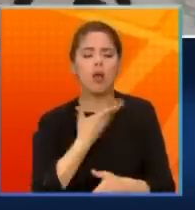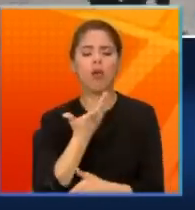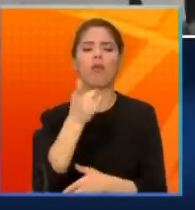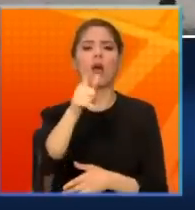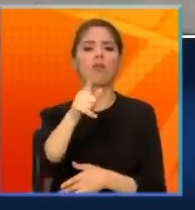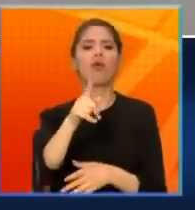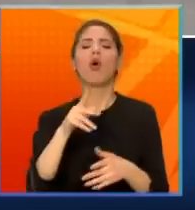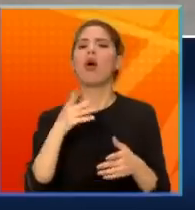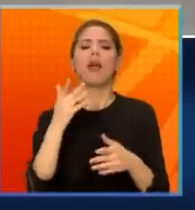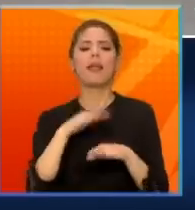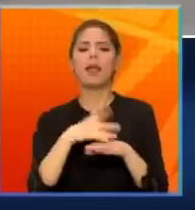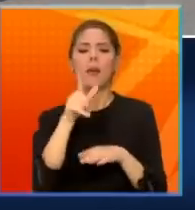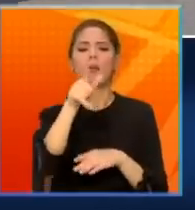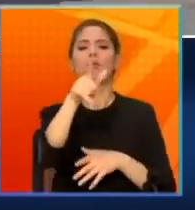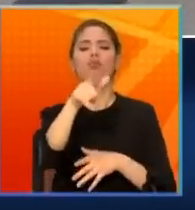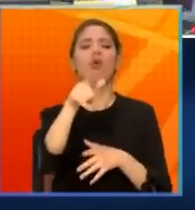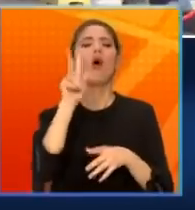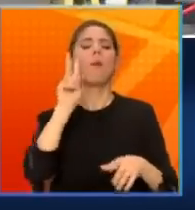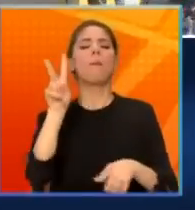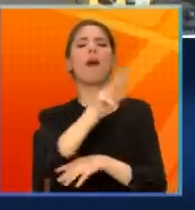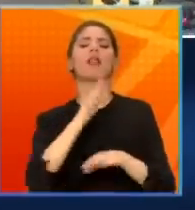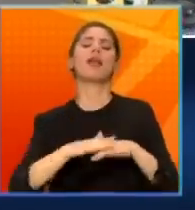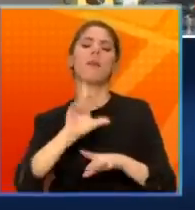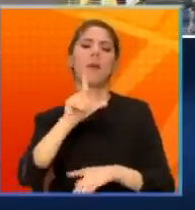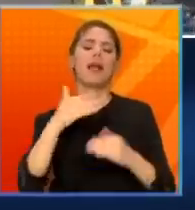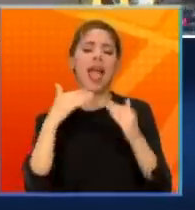yapılmaması gereken şey ise işte bu gördüğünüz manzara.